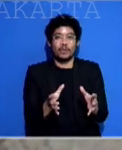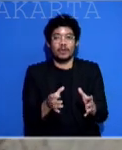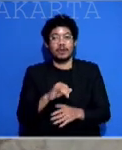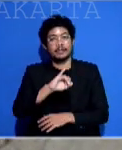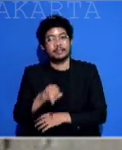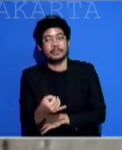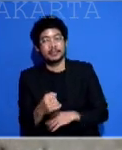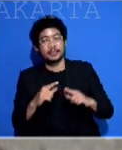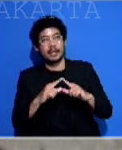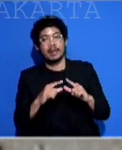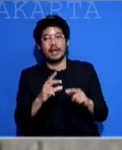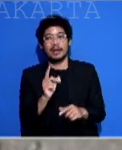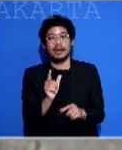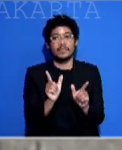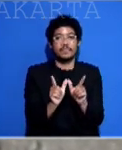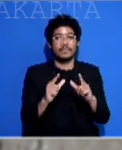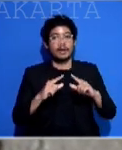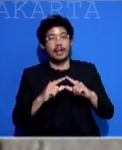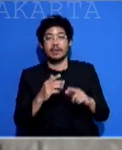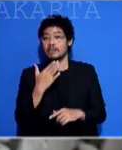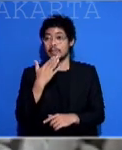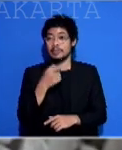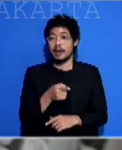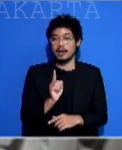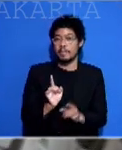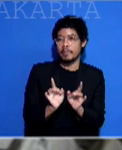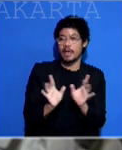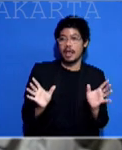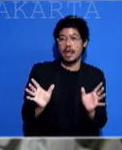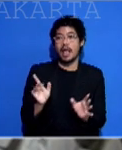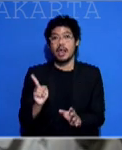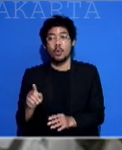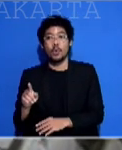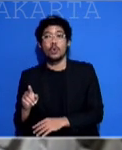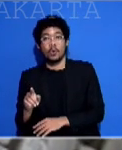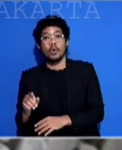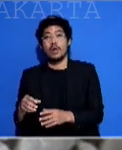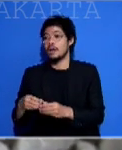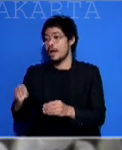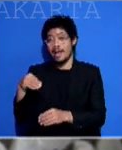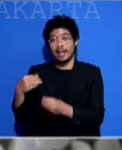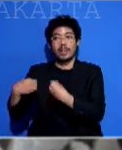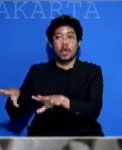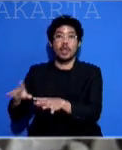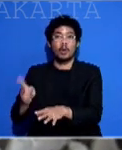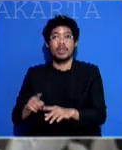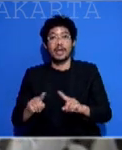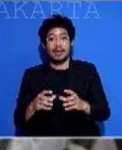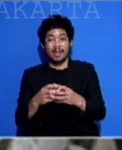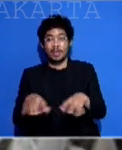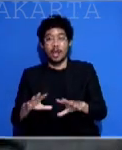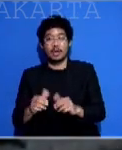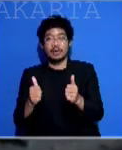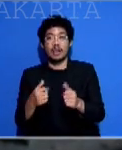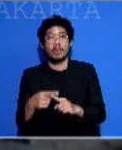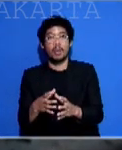kambangan kanthi cara menika langkung paring bebadan kapandhingaken kalian menawi dipun angon ing ngantepisipun asiling tigan langkung kathah,